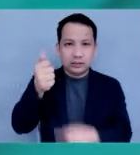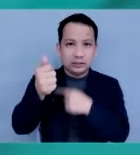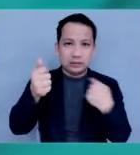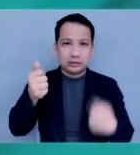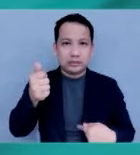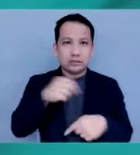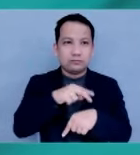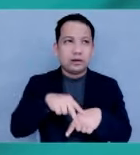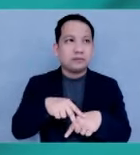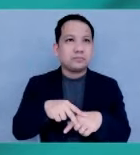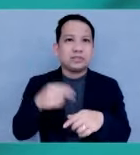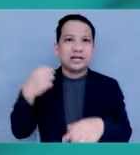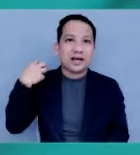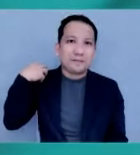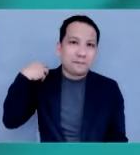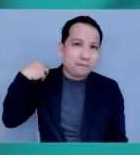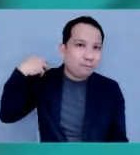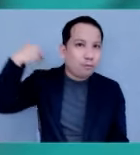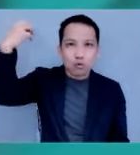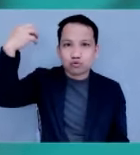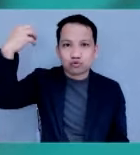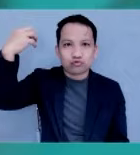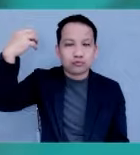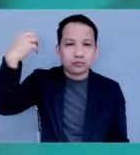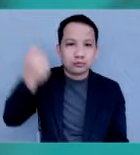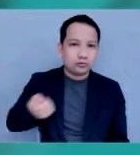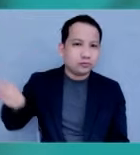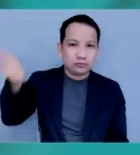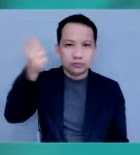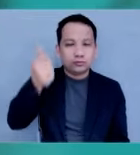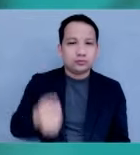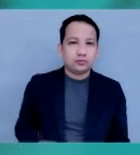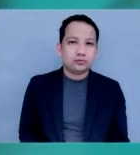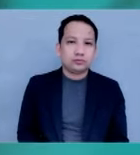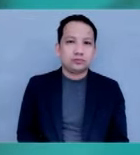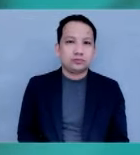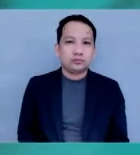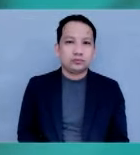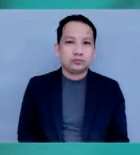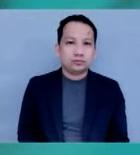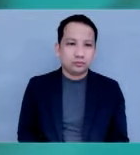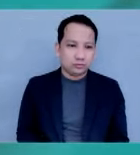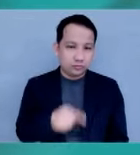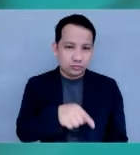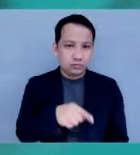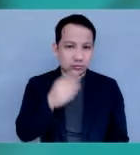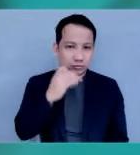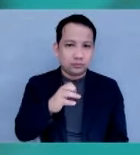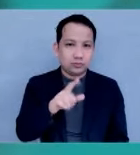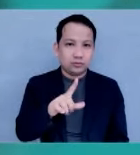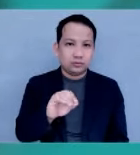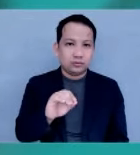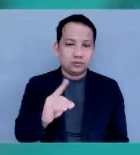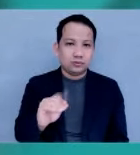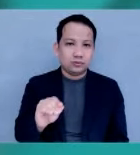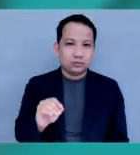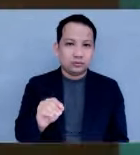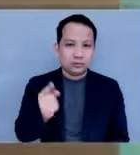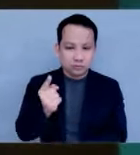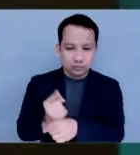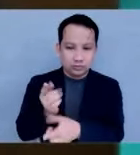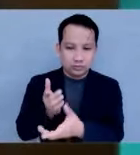godfather umano ng mga Pogo sa bansa. Are you Mr. Liu Dong? You have the right to remain